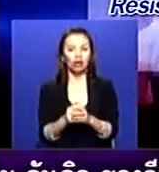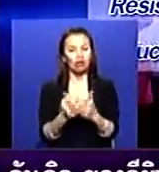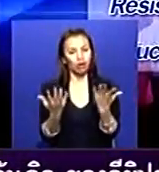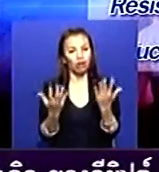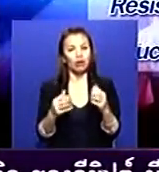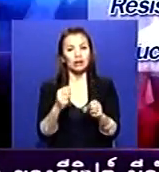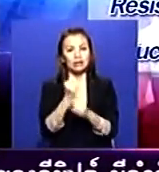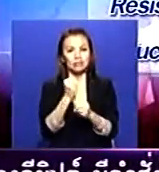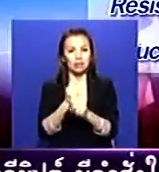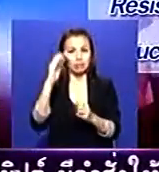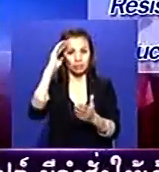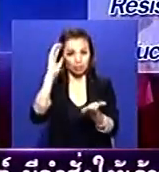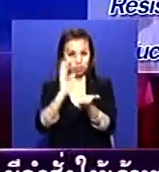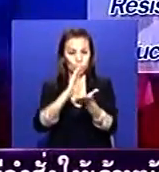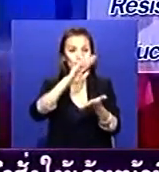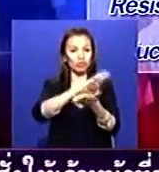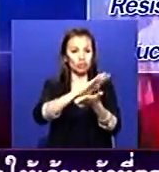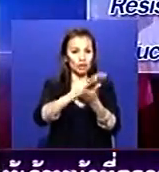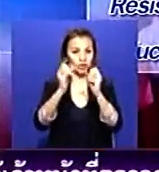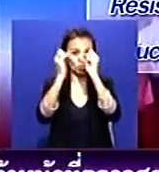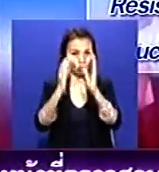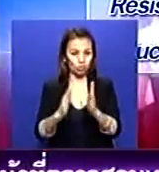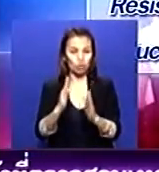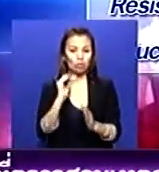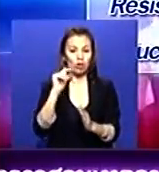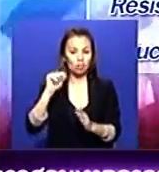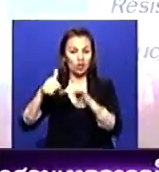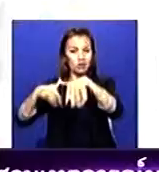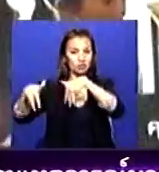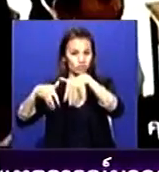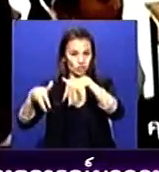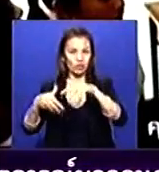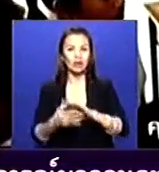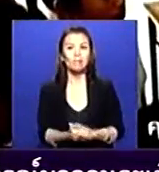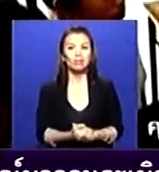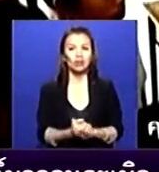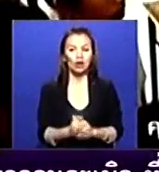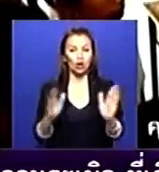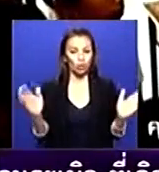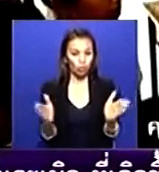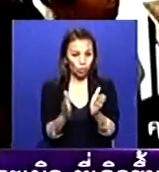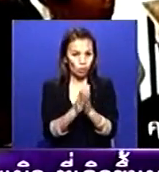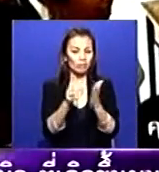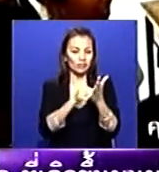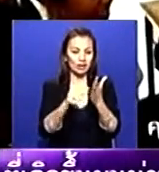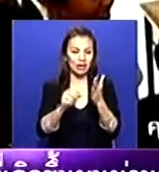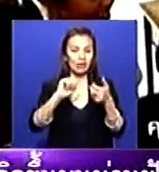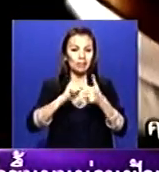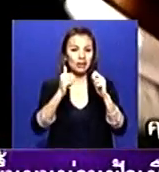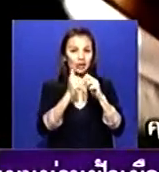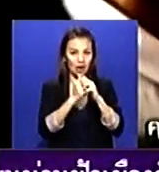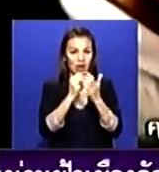ระหว่างตำรวจโรงเรียนครูผู้ปกครองและชุมชนในการร่วมกันป้องกันและแก้ไขปัญหายาเสพติดในกลุ่ม